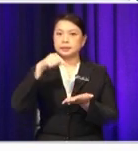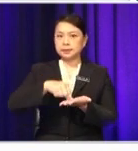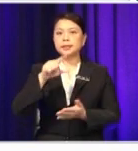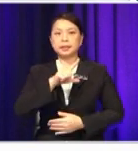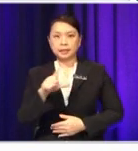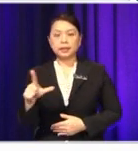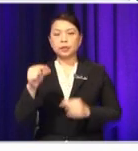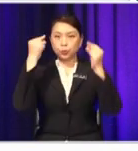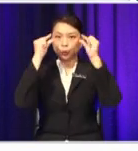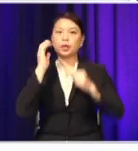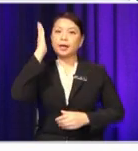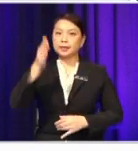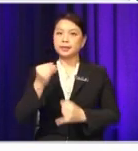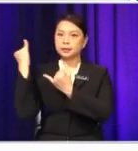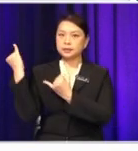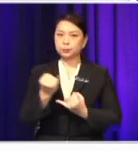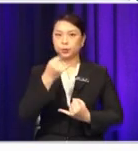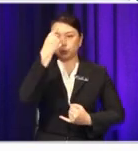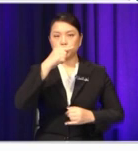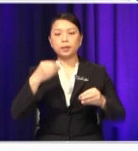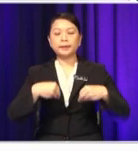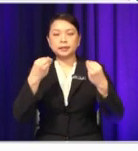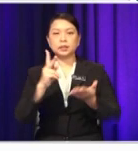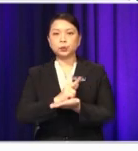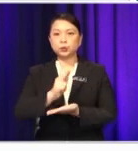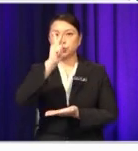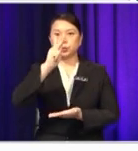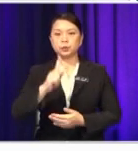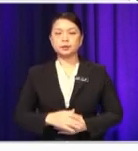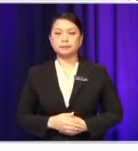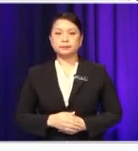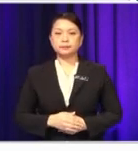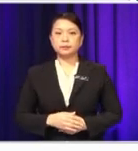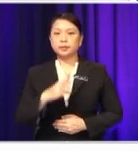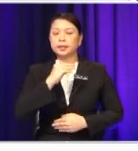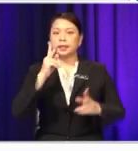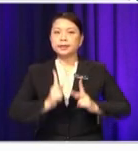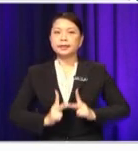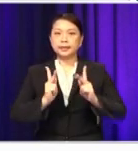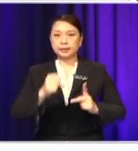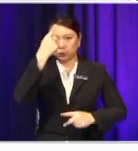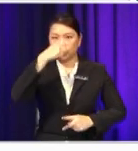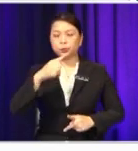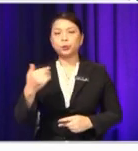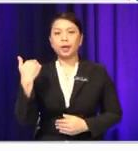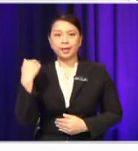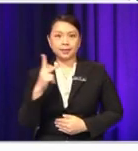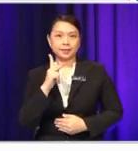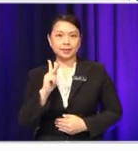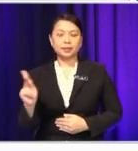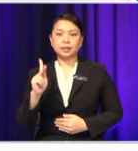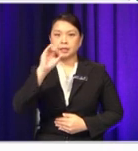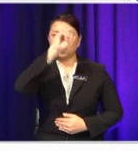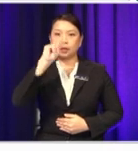dipanggil, dijemput untuk diberikan kursus, diberikan pendedahan dan juga kaedah untuk mengadakan soalan-soalan